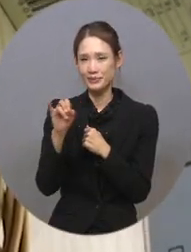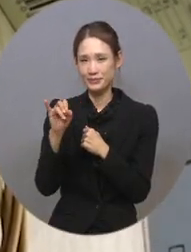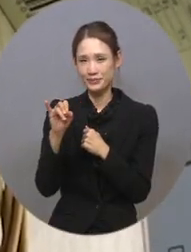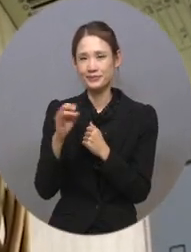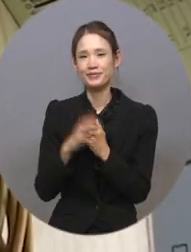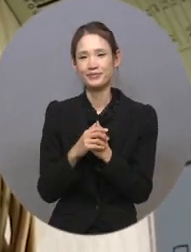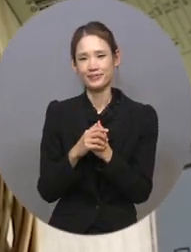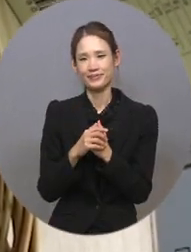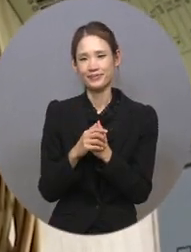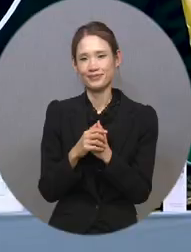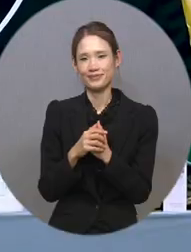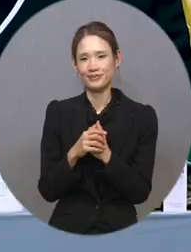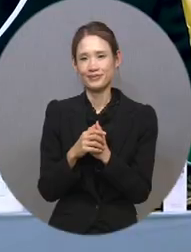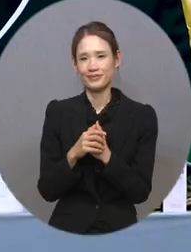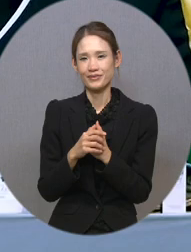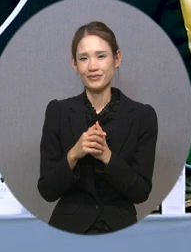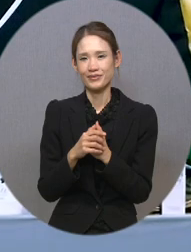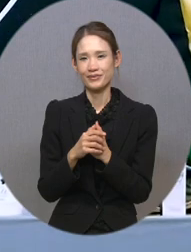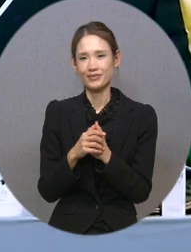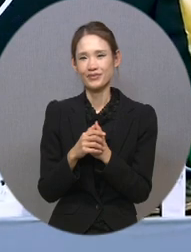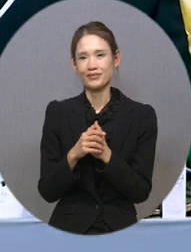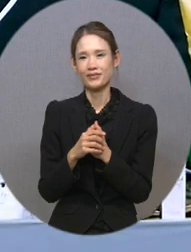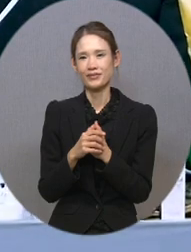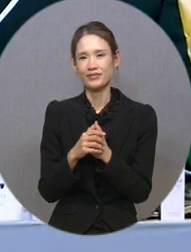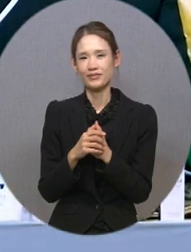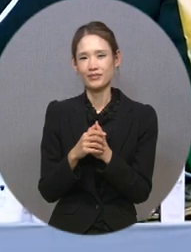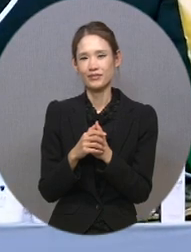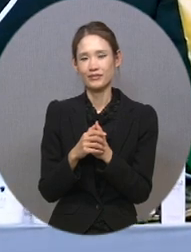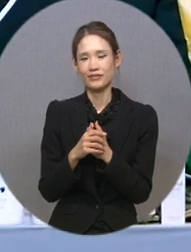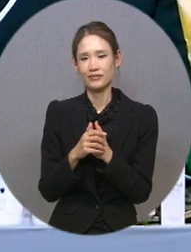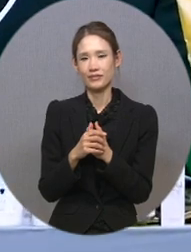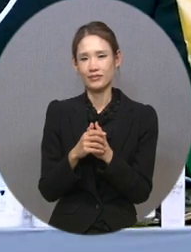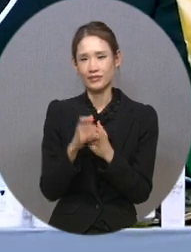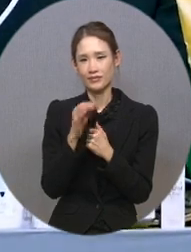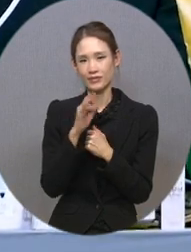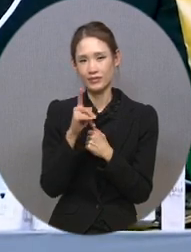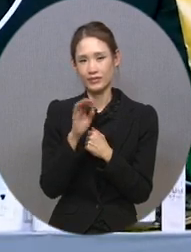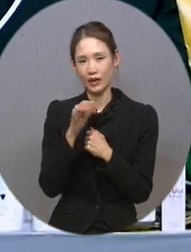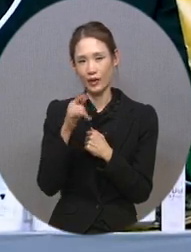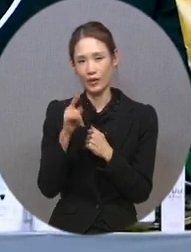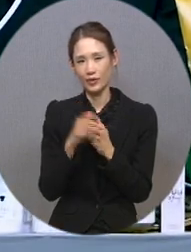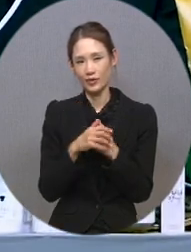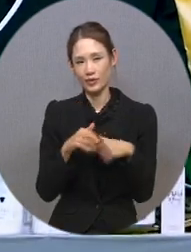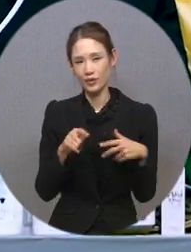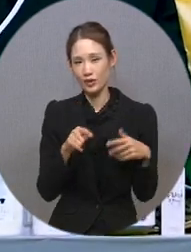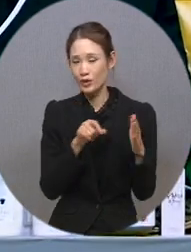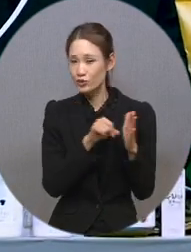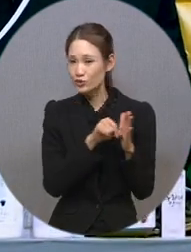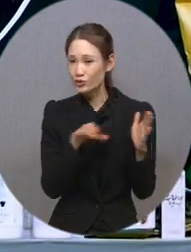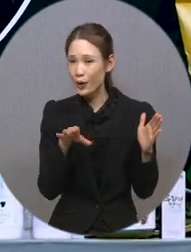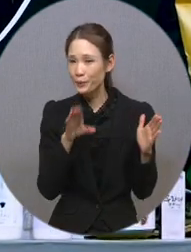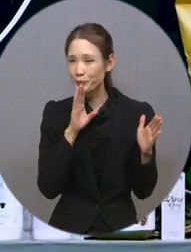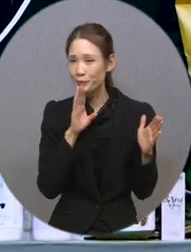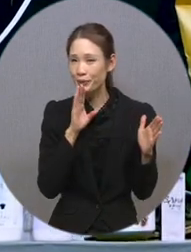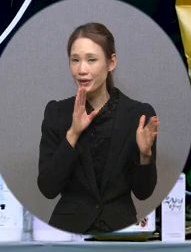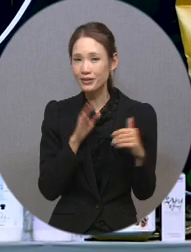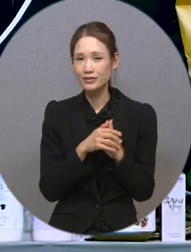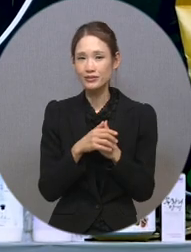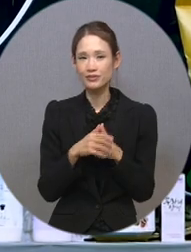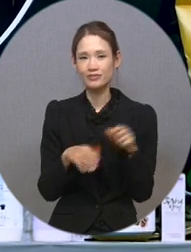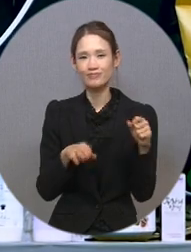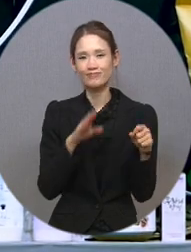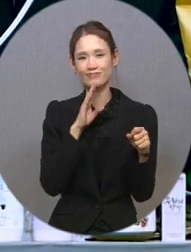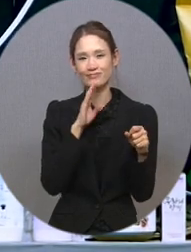동치미. 아 선생님 그러면 영암의 이 갈락탕도 굉장히 유명하다는 거죠? 아,